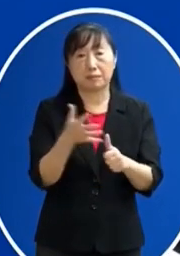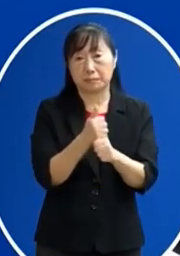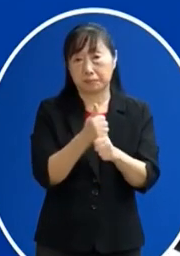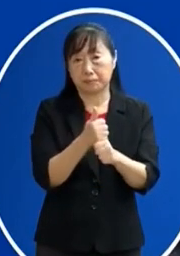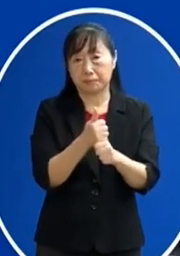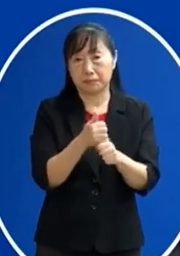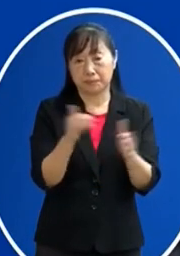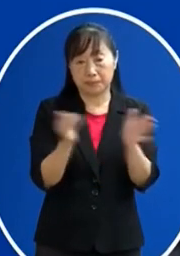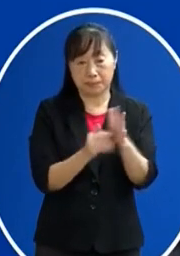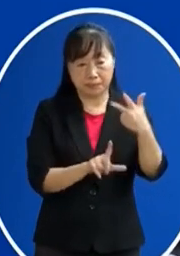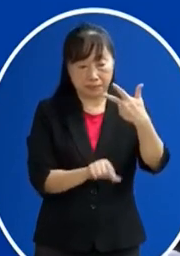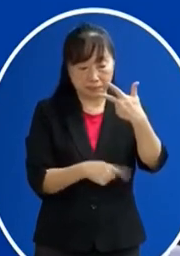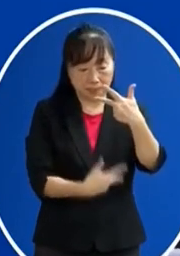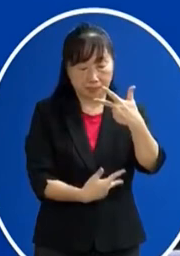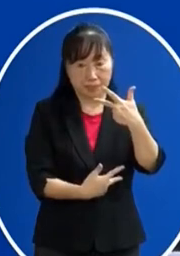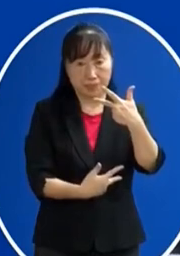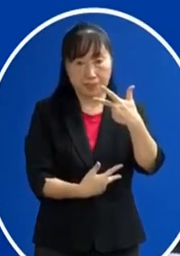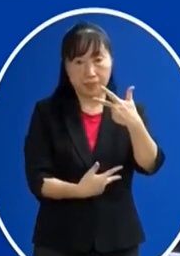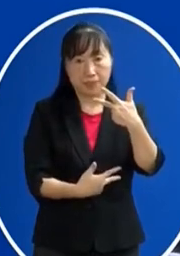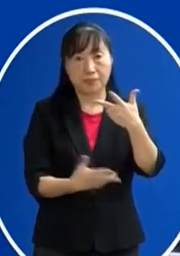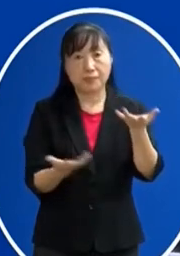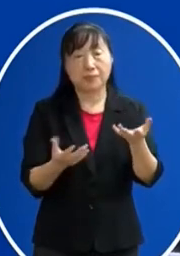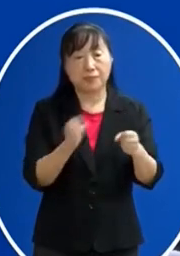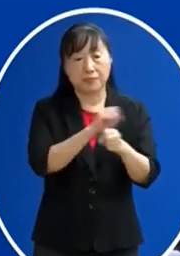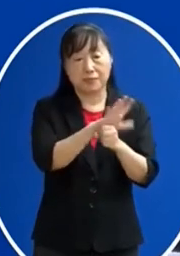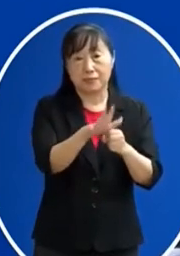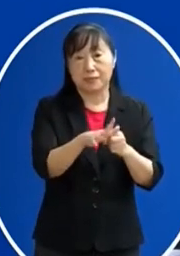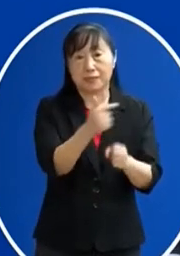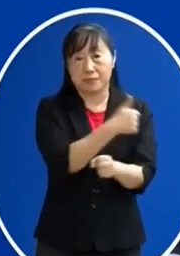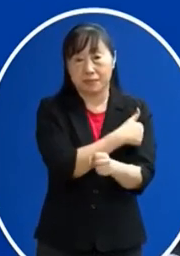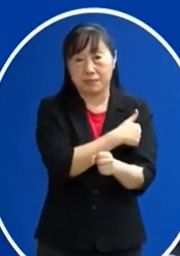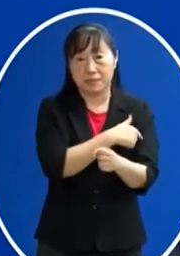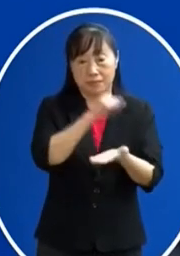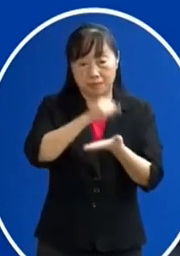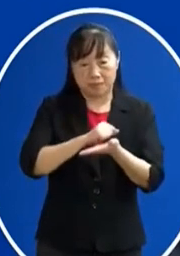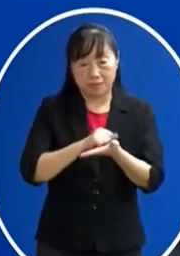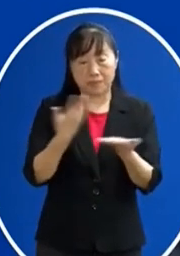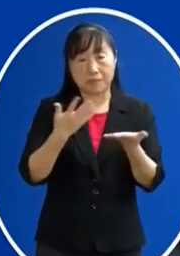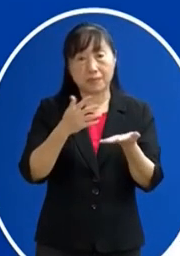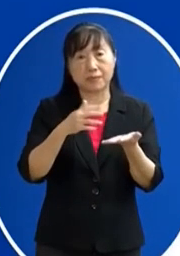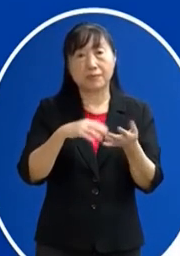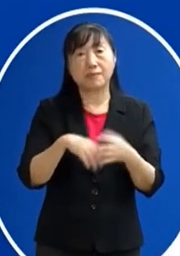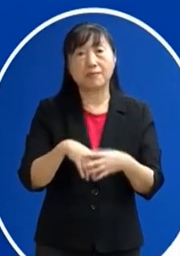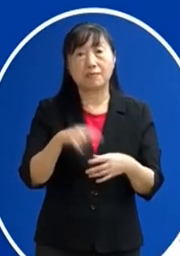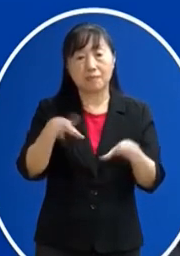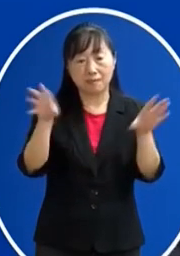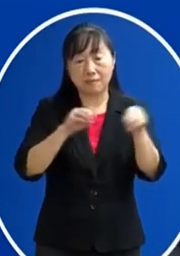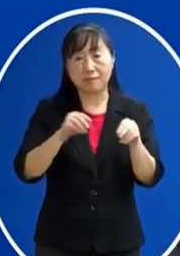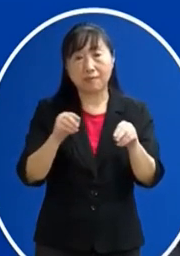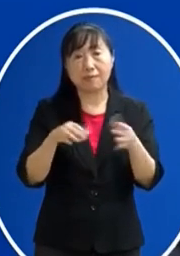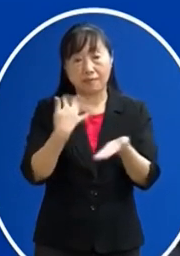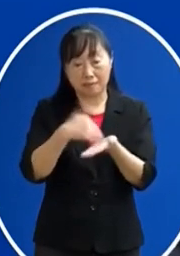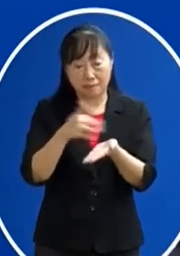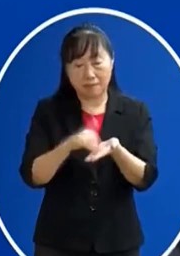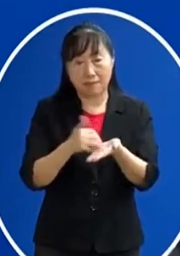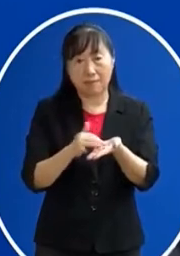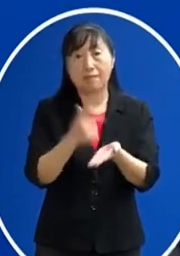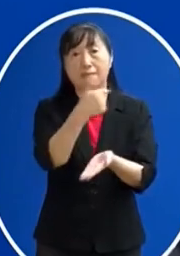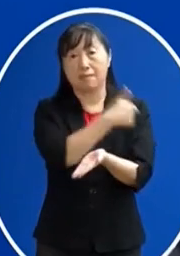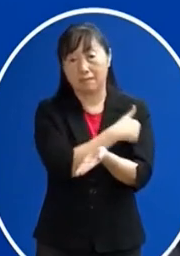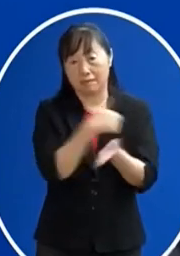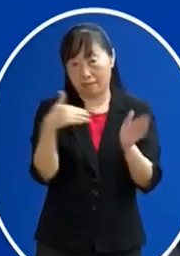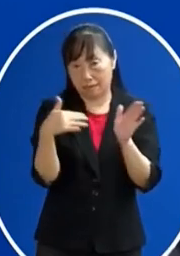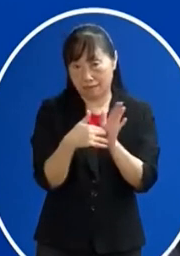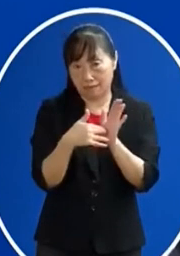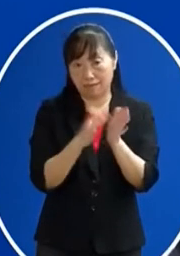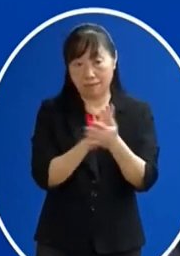到7月7号的COVID-19 疫苗每天的接种技术，那根据这些资料，他去计算接种疫苗